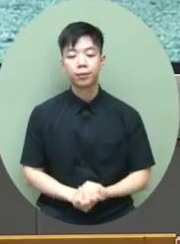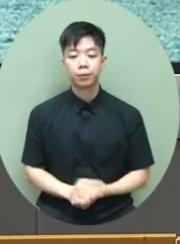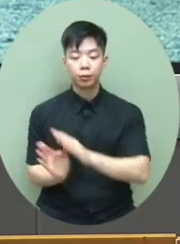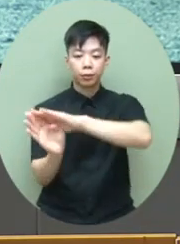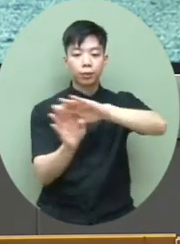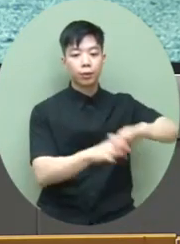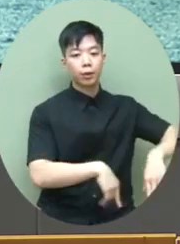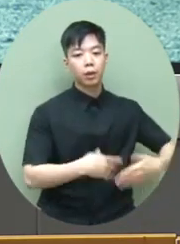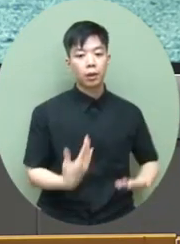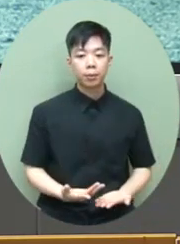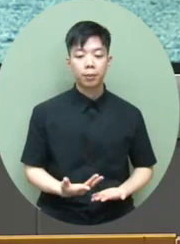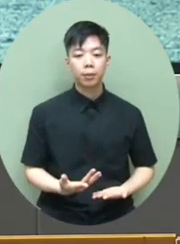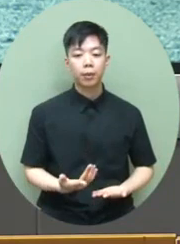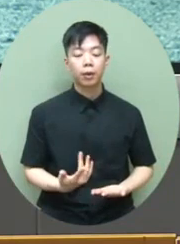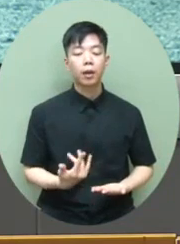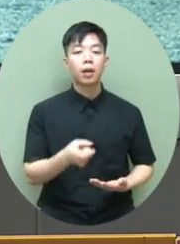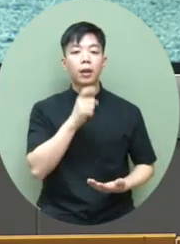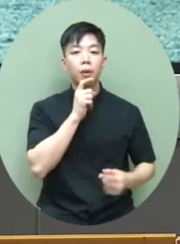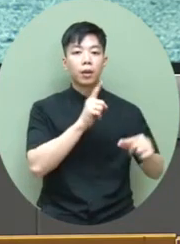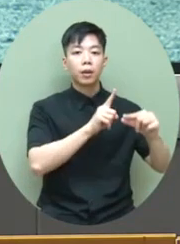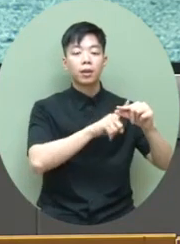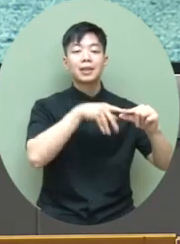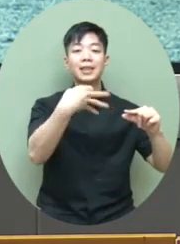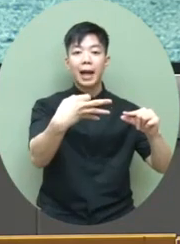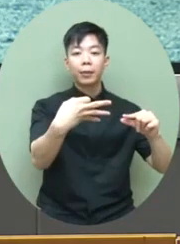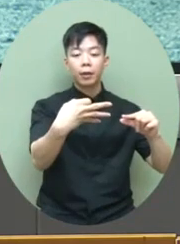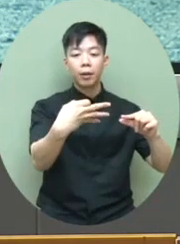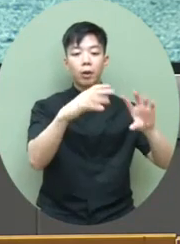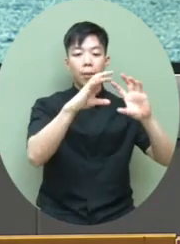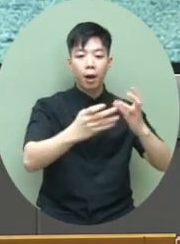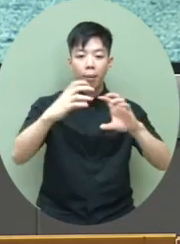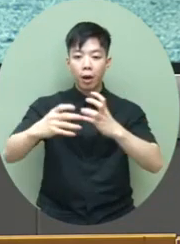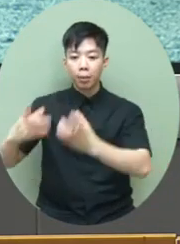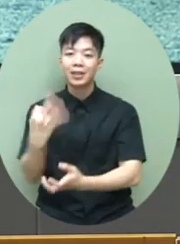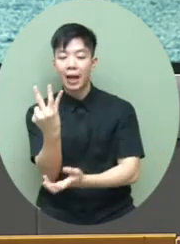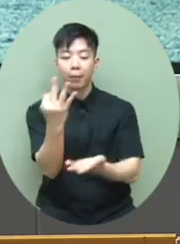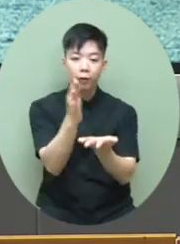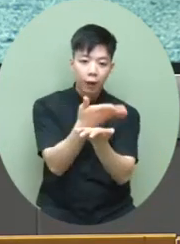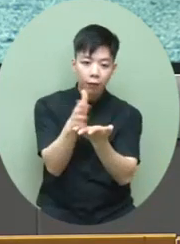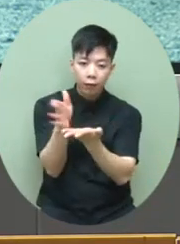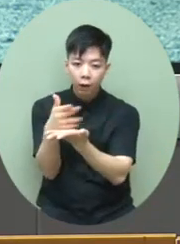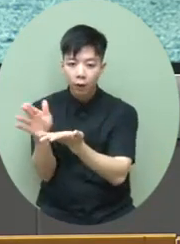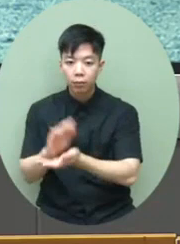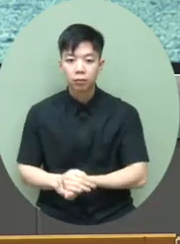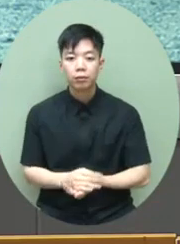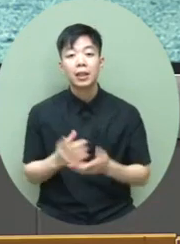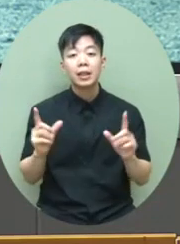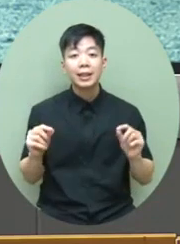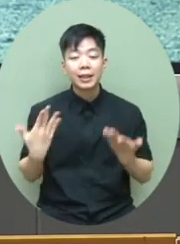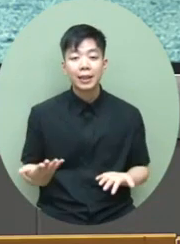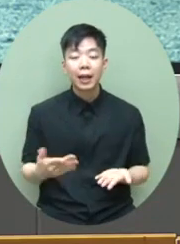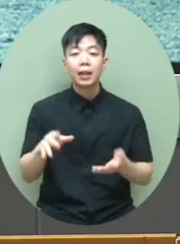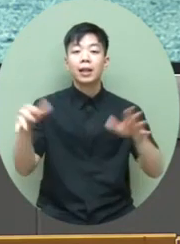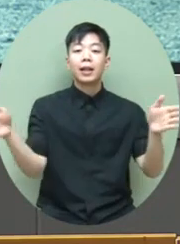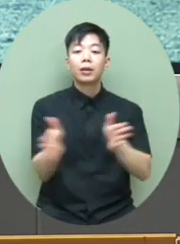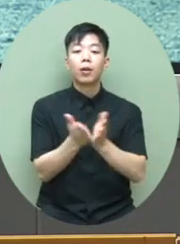在三年級的三個班別的，咁所以而家嗰啲個案都係分散咗喺五個班別